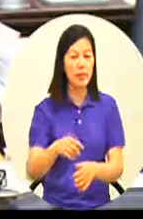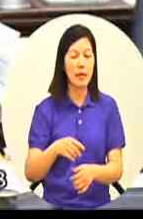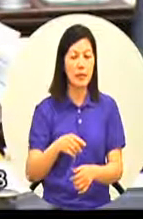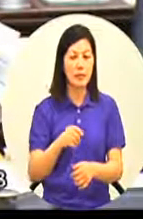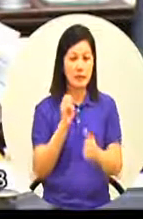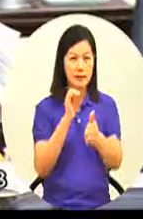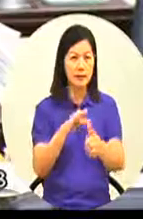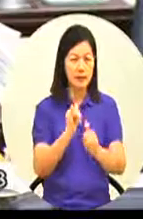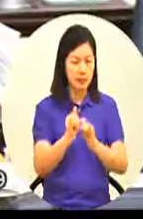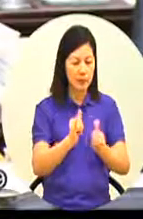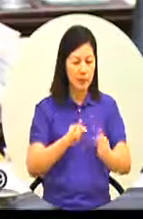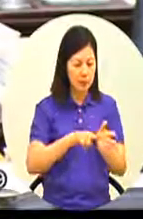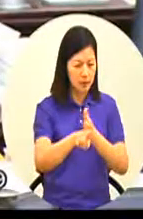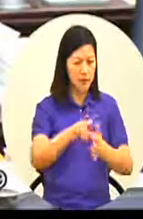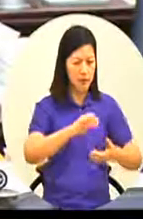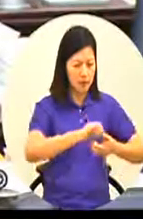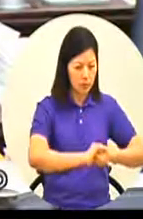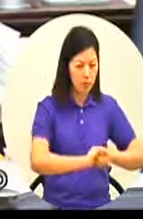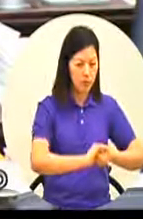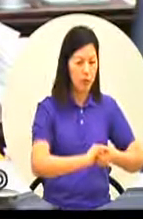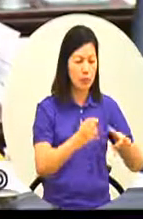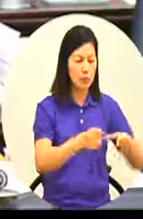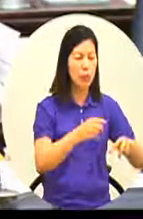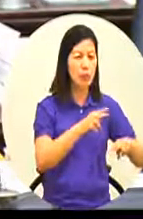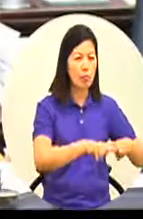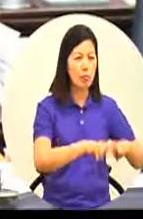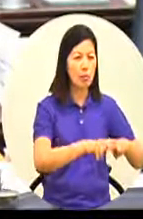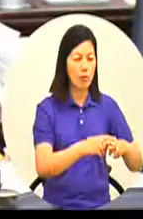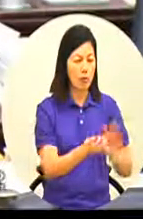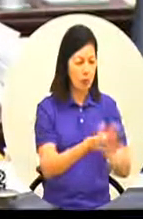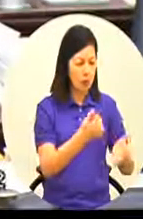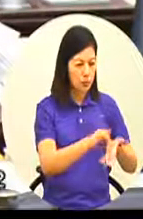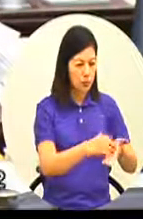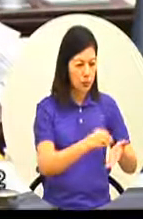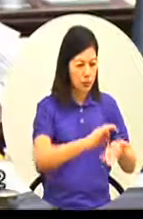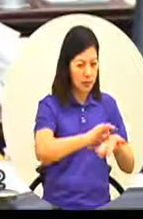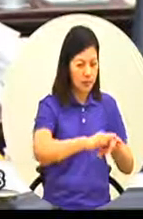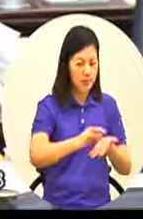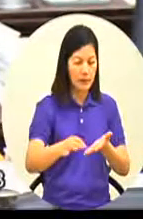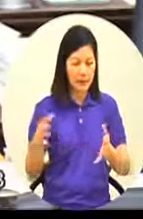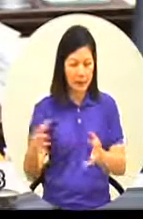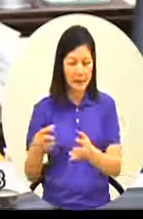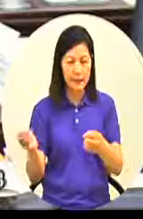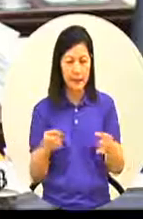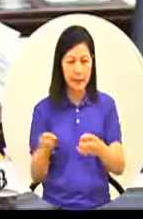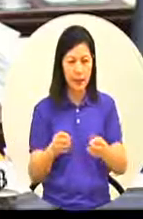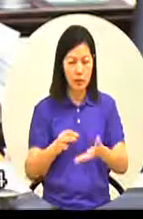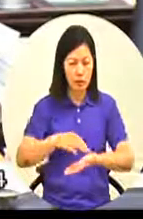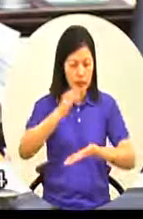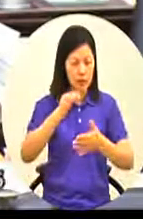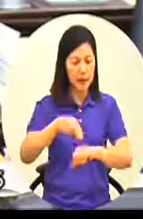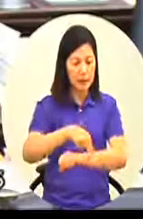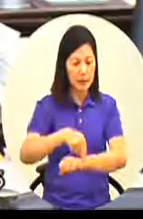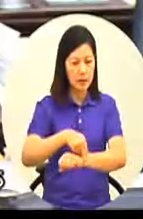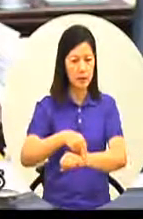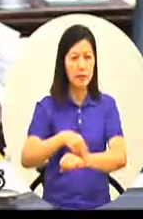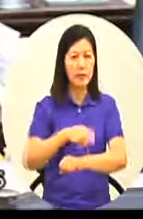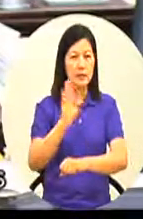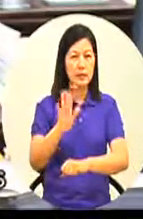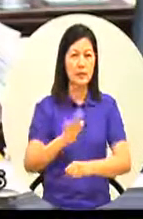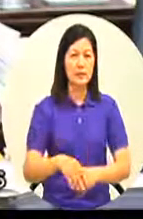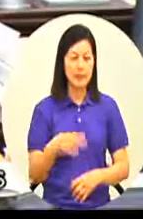接决定。一部分的公共预算的支出，透过共同讨论提出预算计划，那甚至